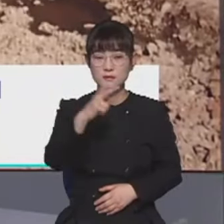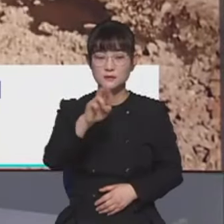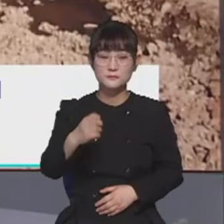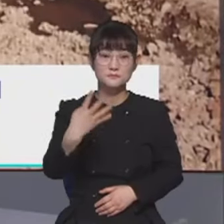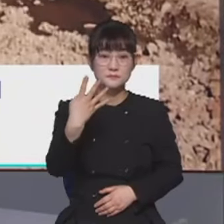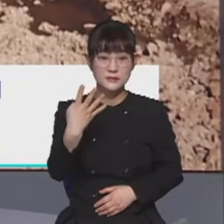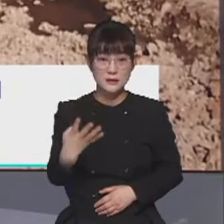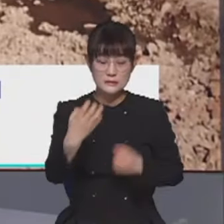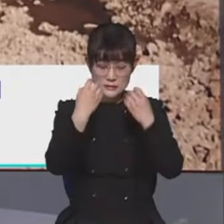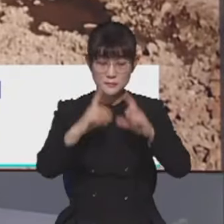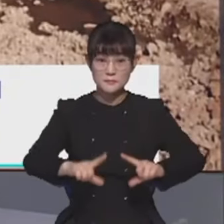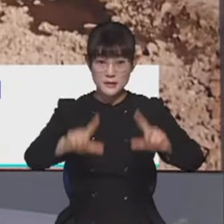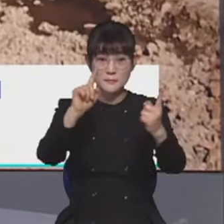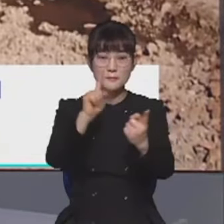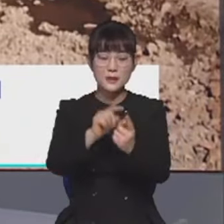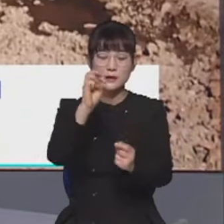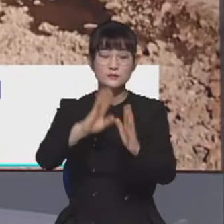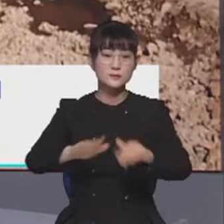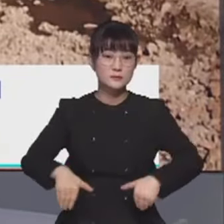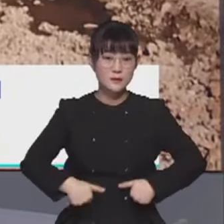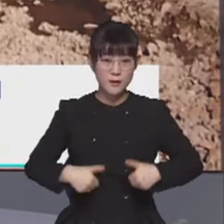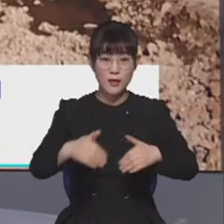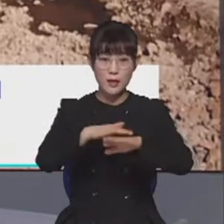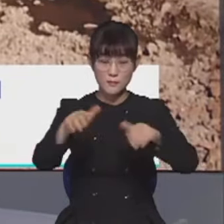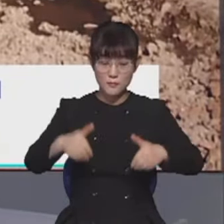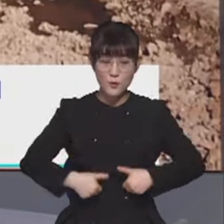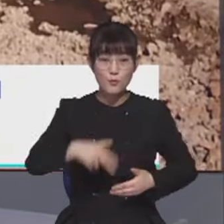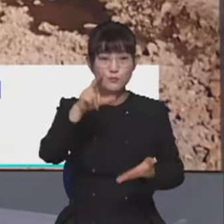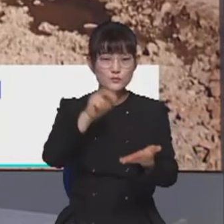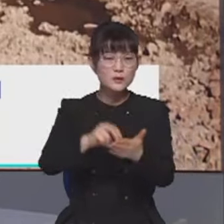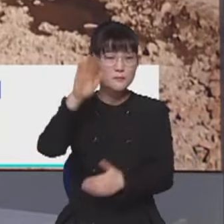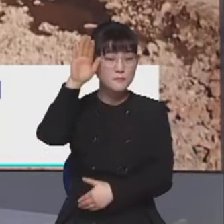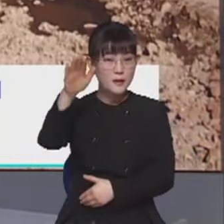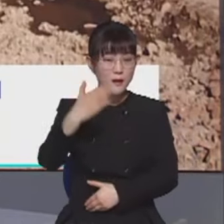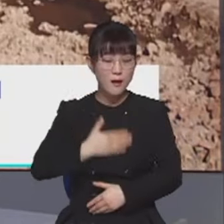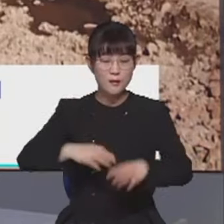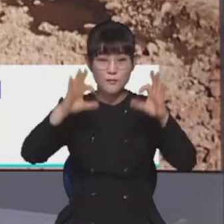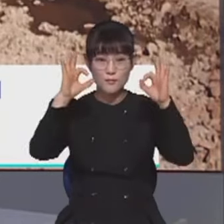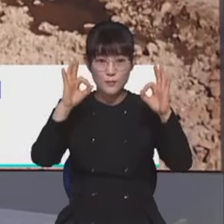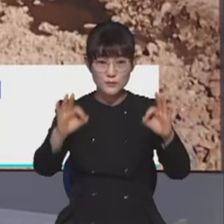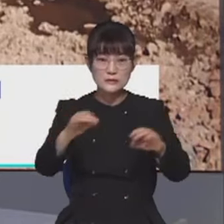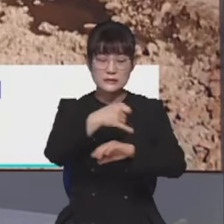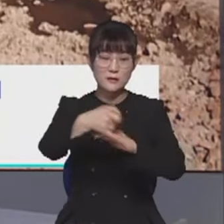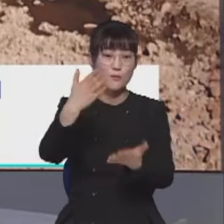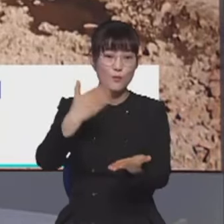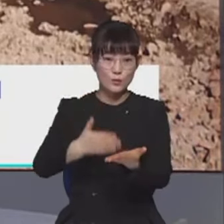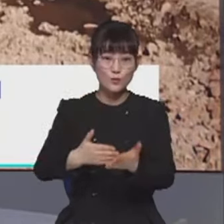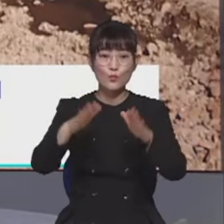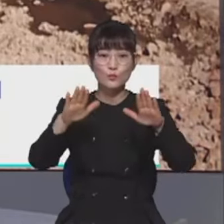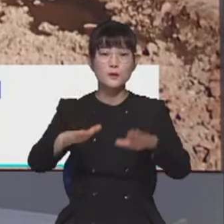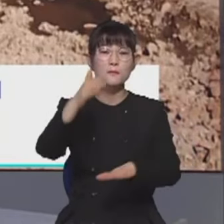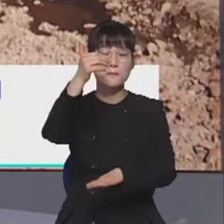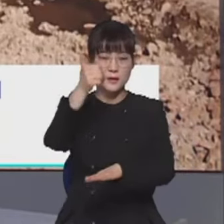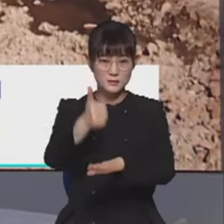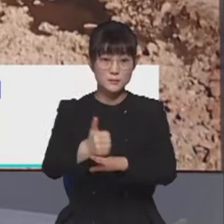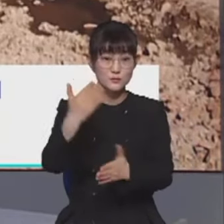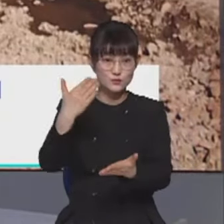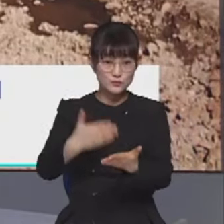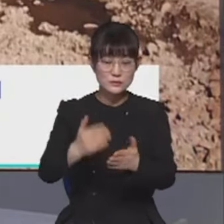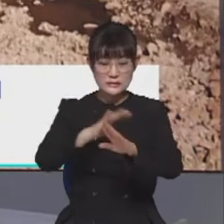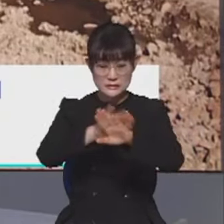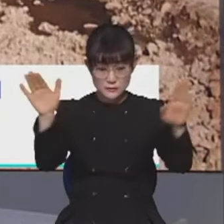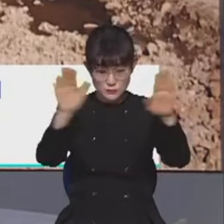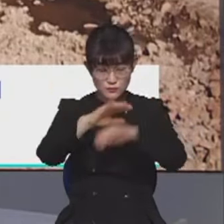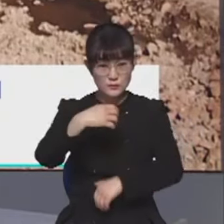2024년 새해를 맞아 광주전남 현안과 미래를 살펴보는 KBC 기획보도 오늘은 마지막 순서로 기후